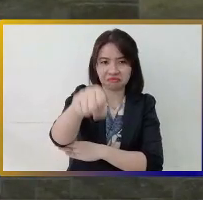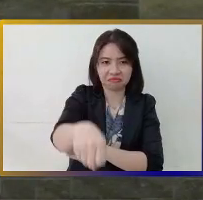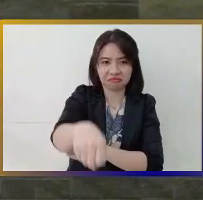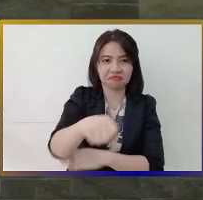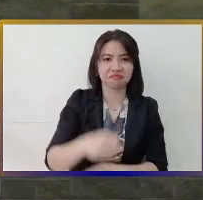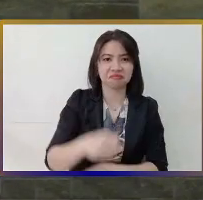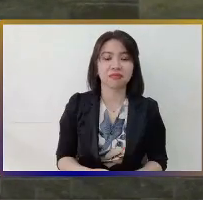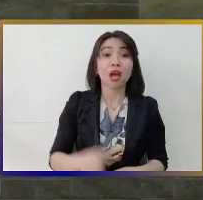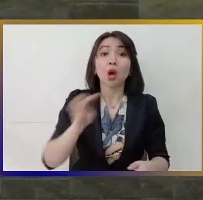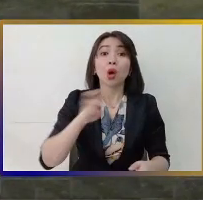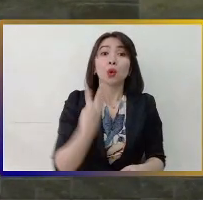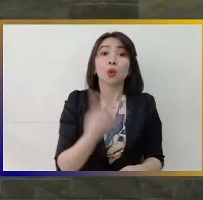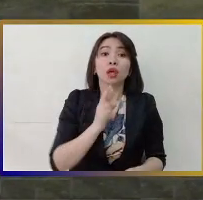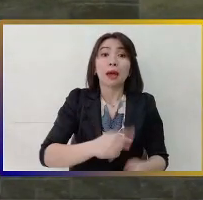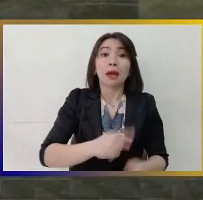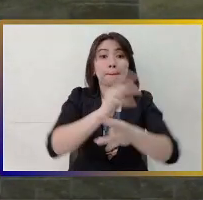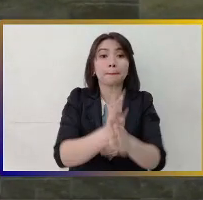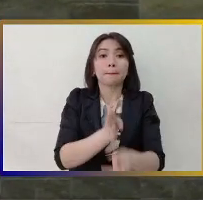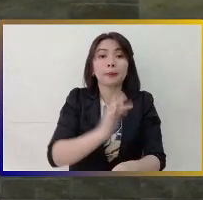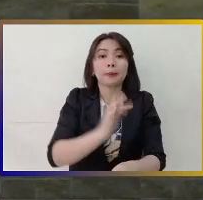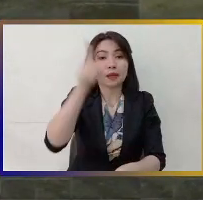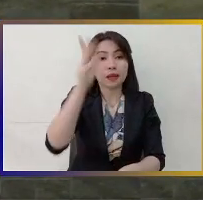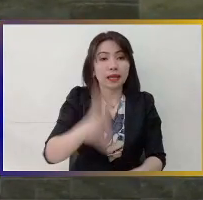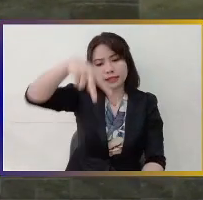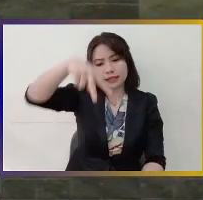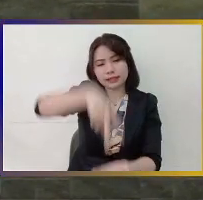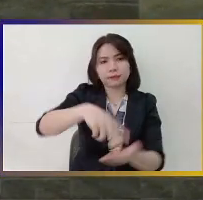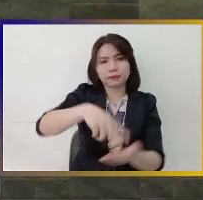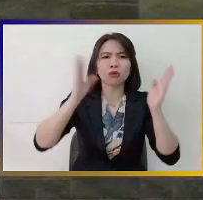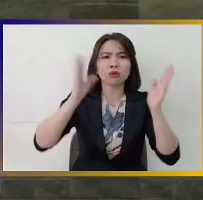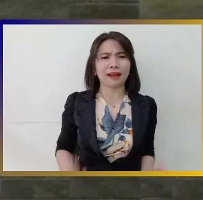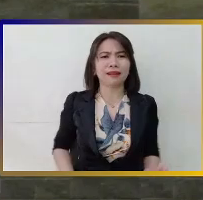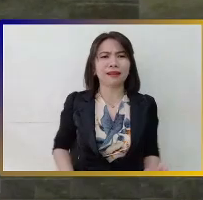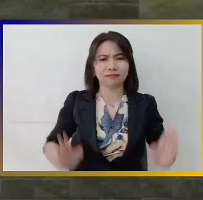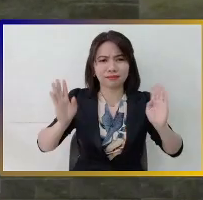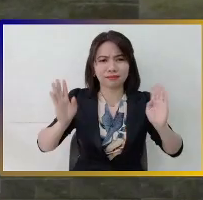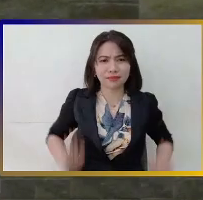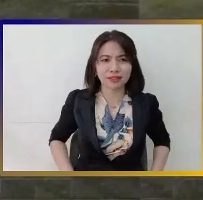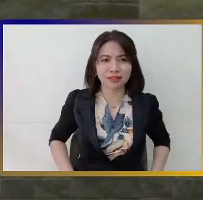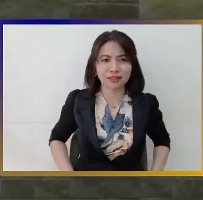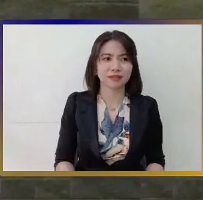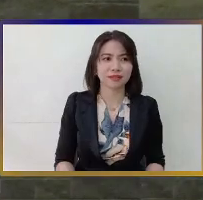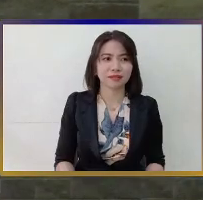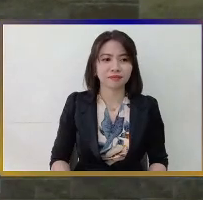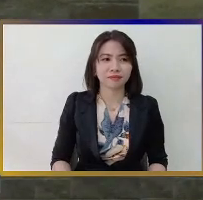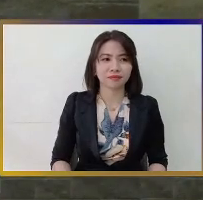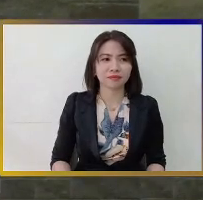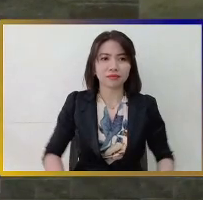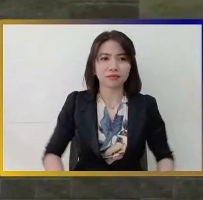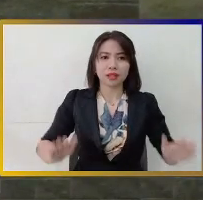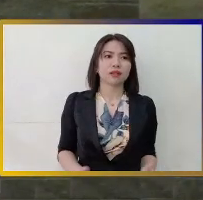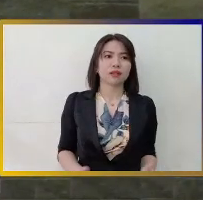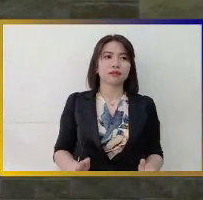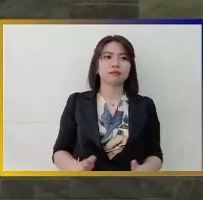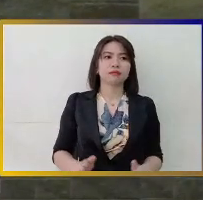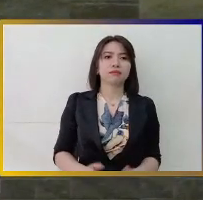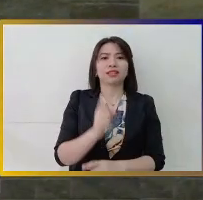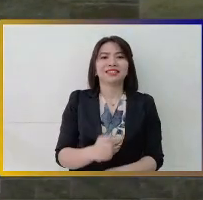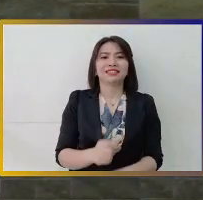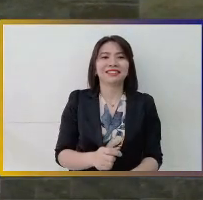up. But you know what? Etong babae ito na hindi na po pinapansin sa lipunan, pinansin ng Panginoon sa loob ng